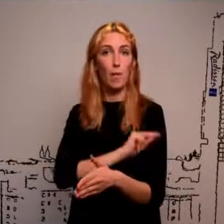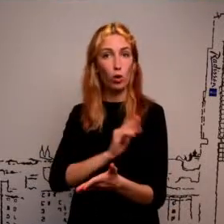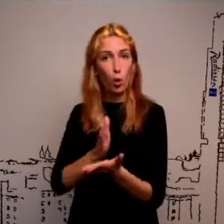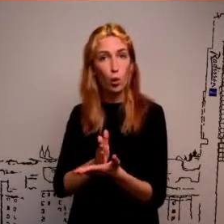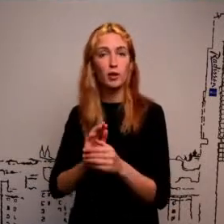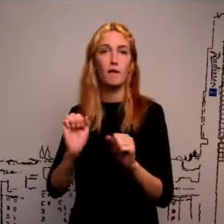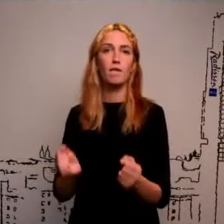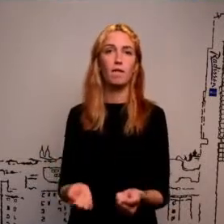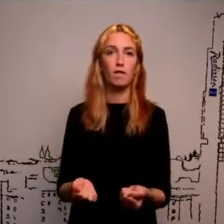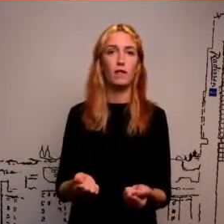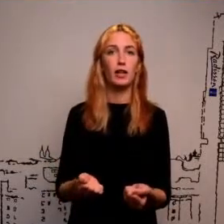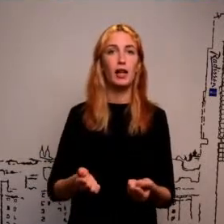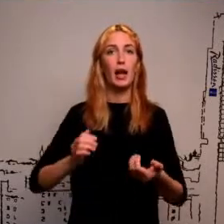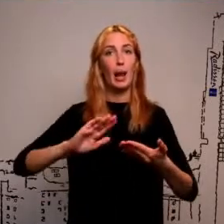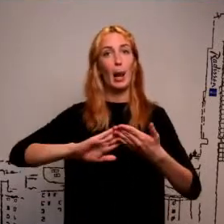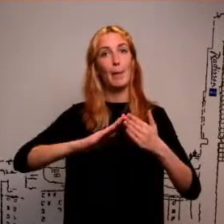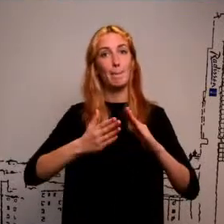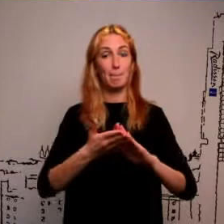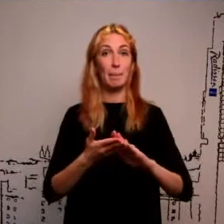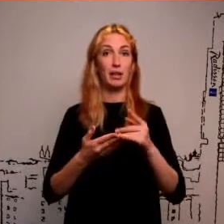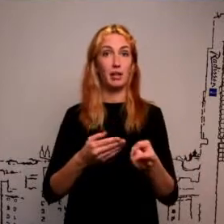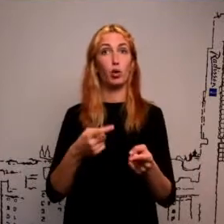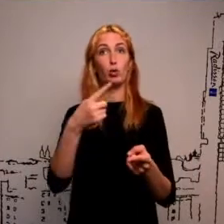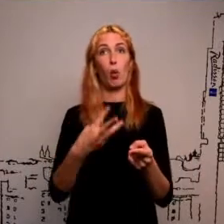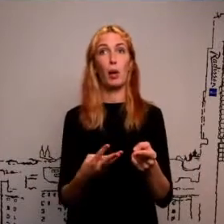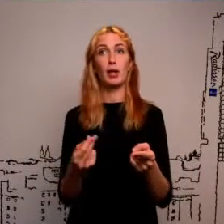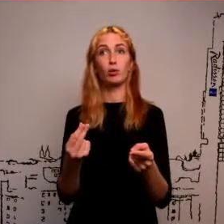lepingud stiilis kolmandik sulas minevik?